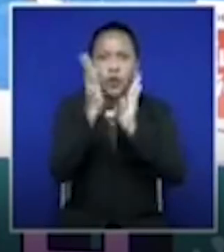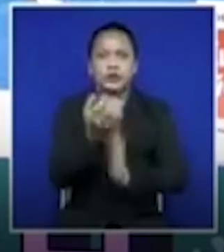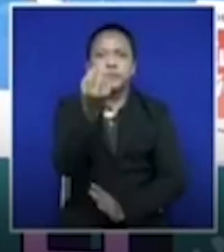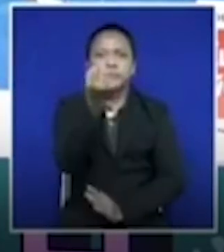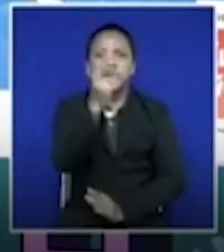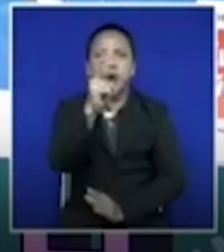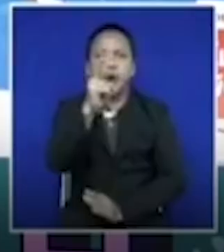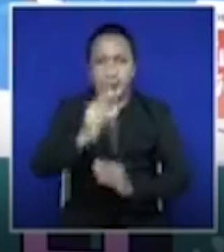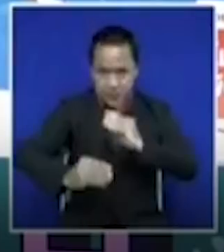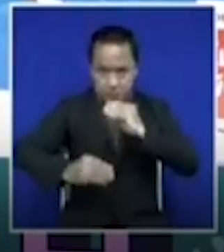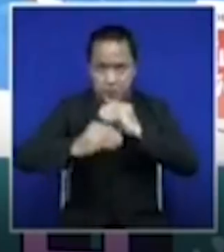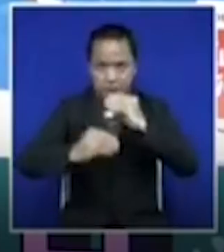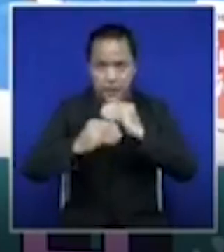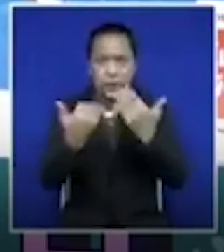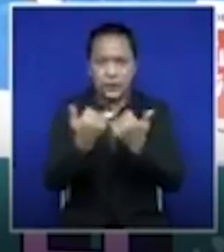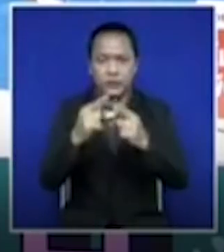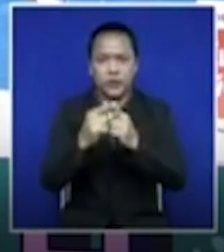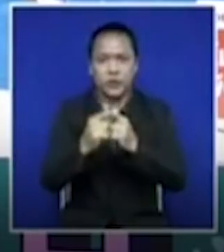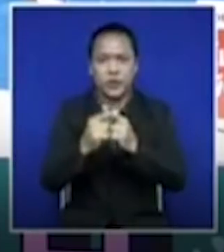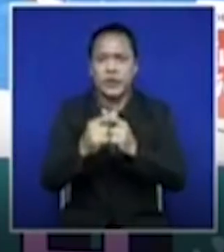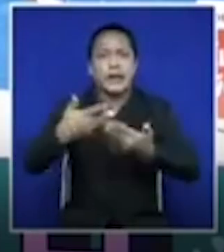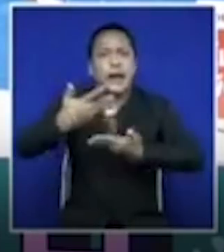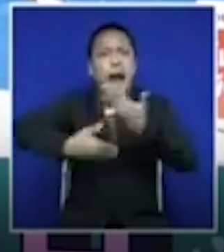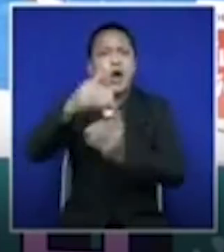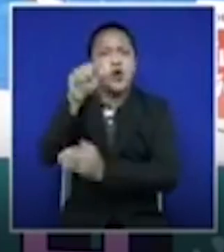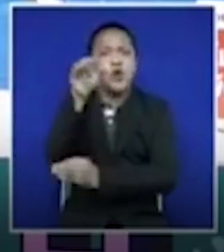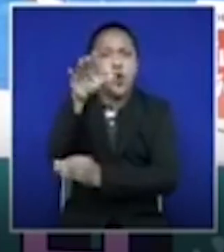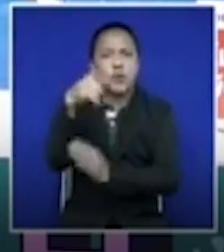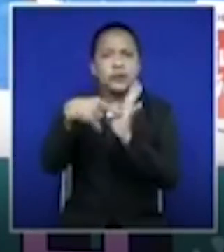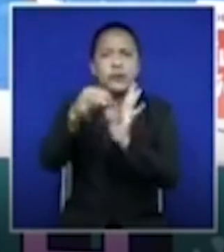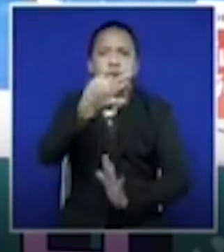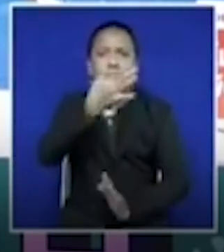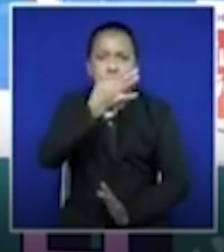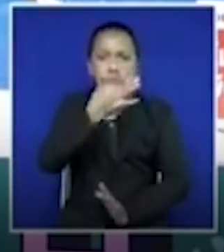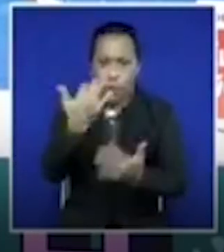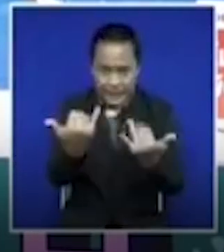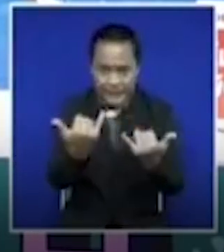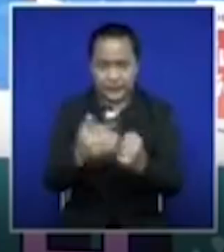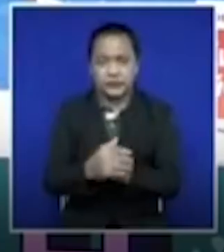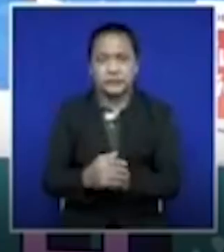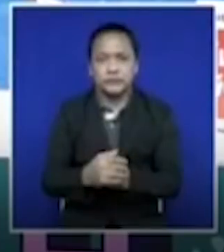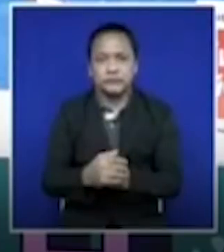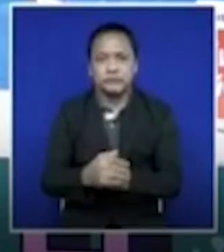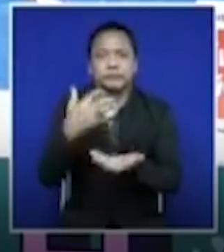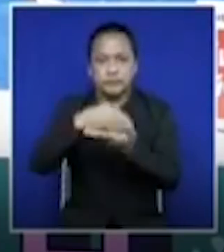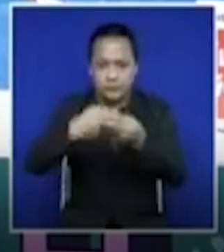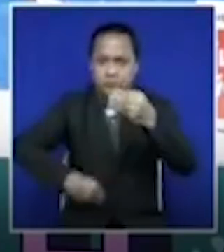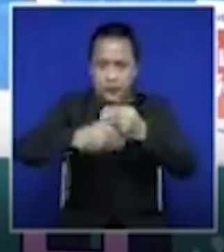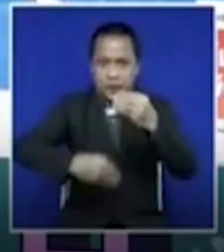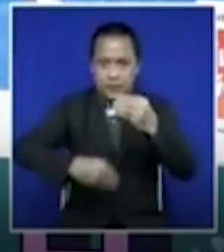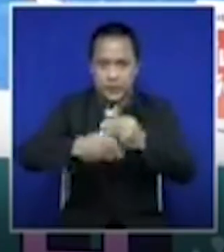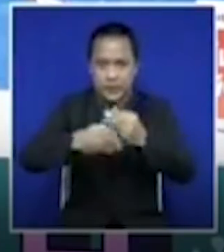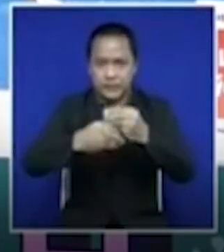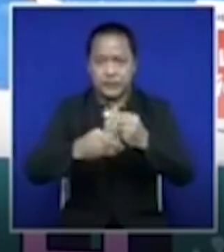ายที่เกิดขึ้นในกรณีของแพกุ้งที่สมุทรสาครวันนี้รายงานเพิ่มเติม